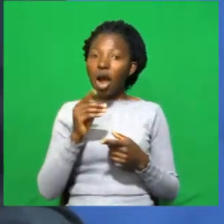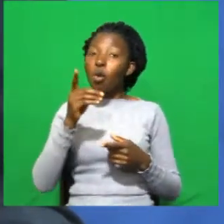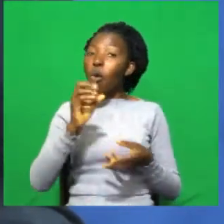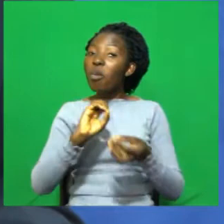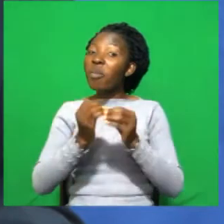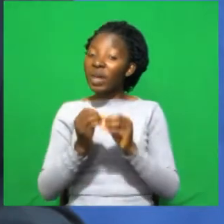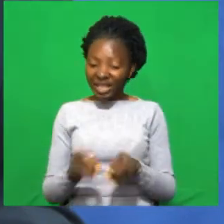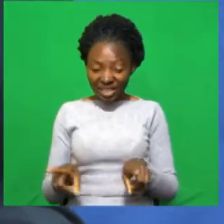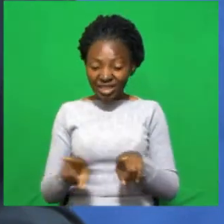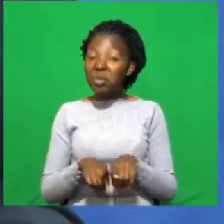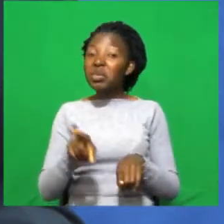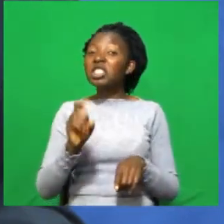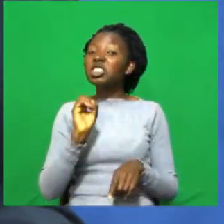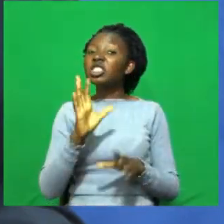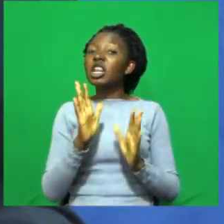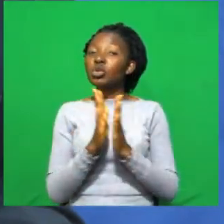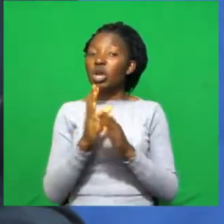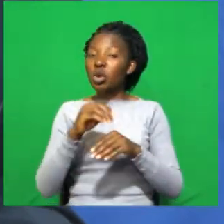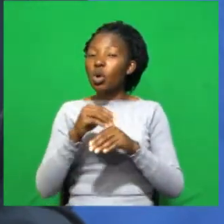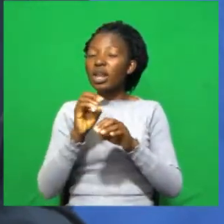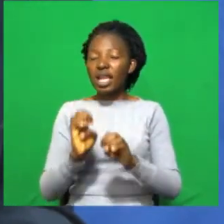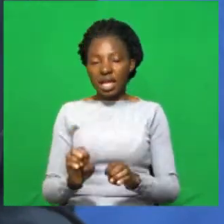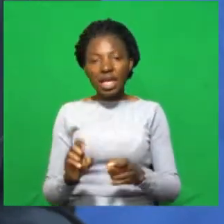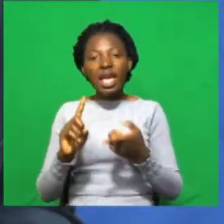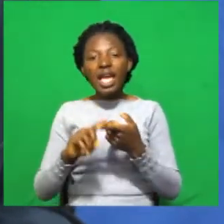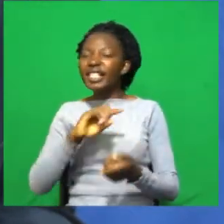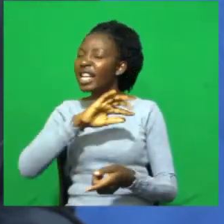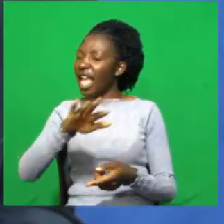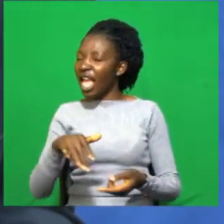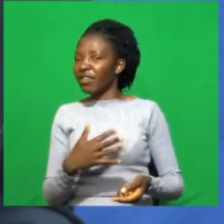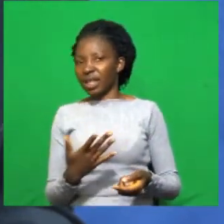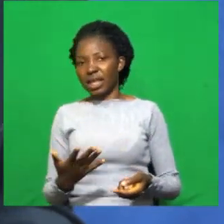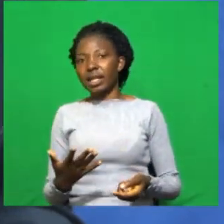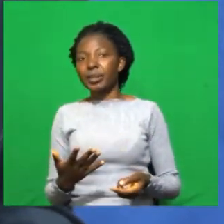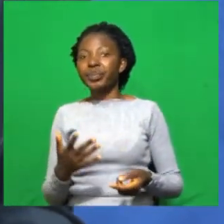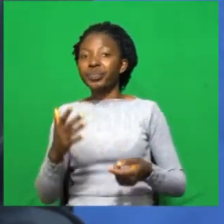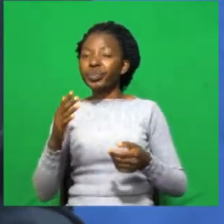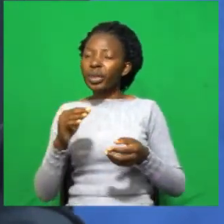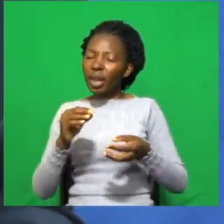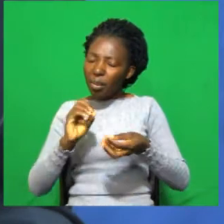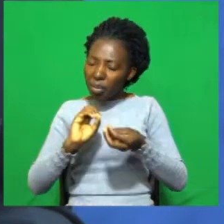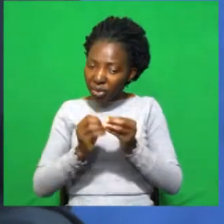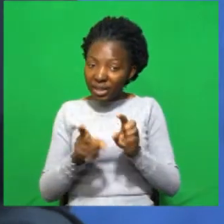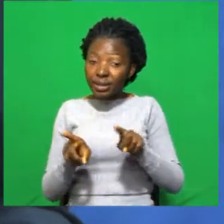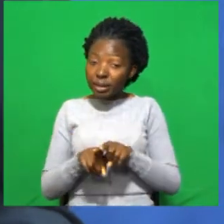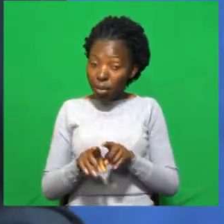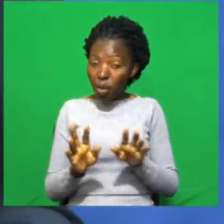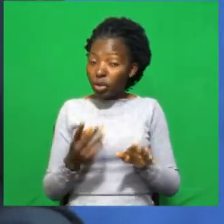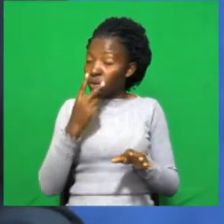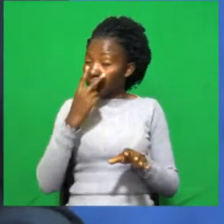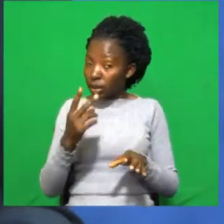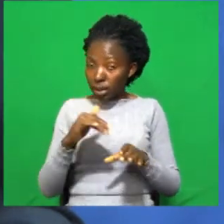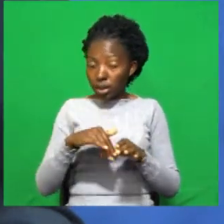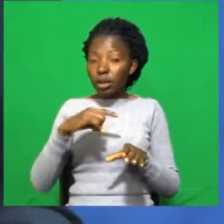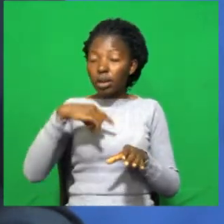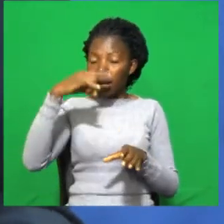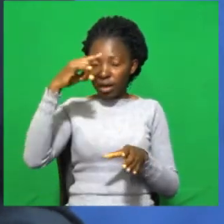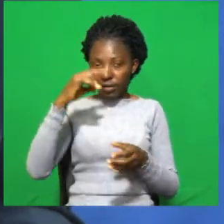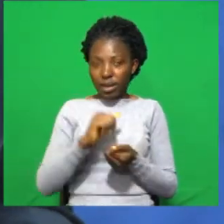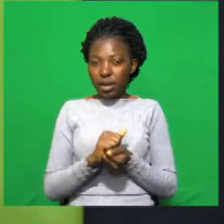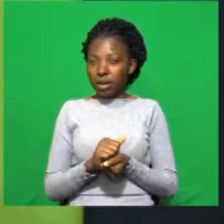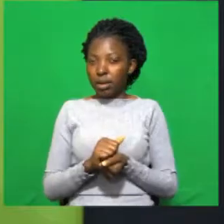naiyo neyatakuratidza. Okay. Nefenicha yacho uise arrangement dzawaona kudenga. Okay.